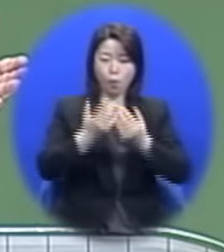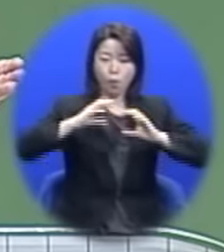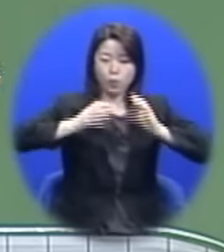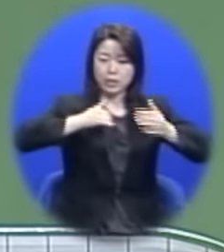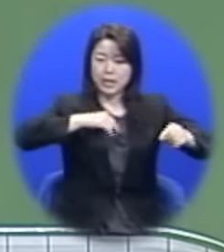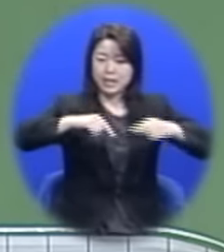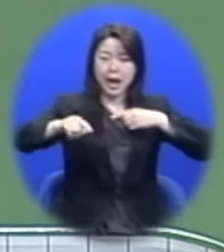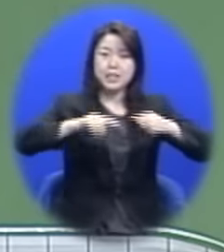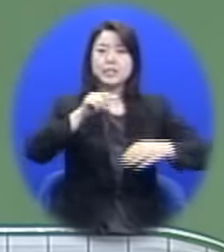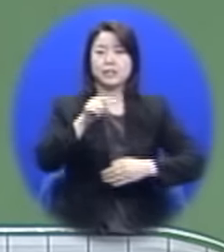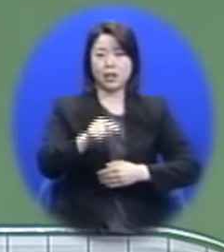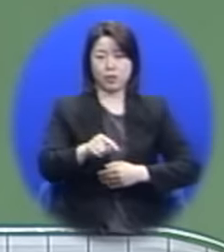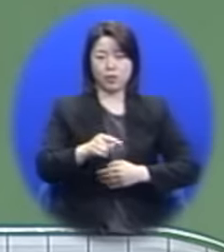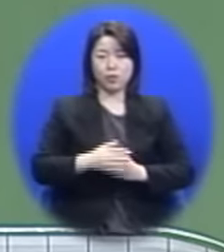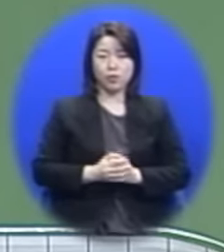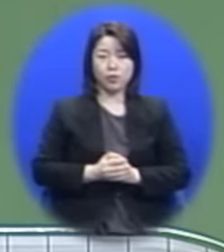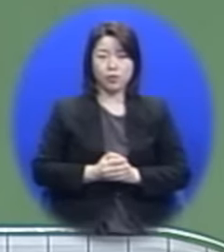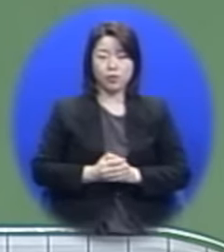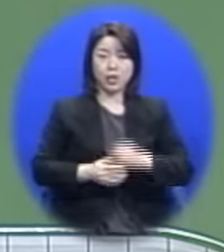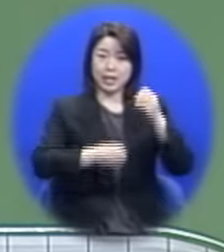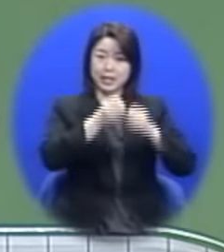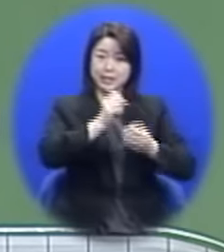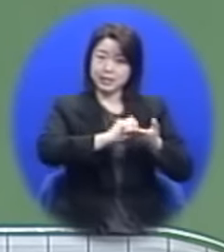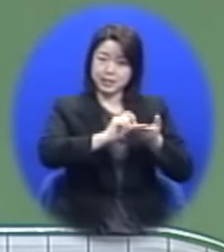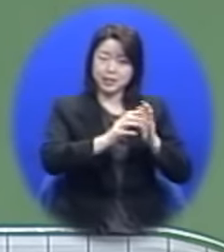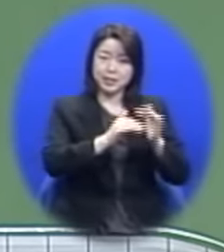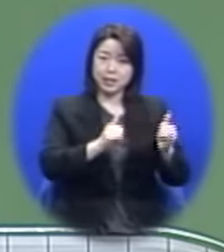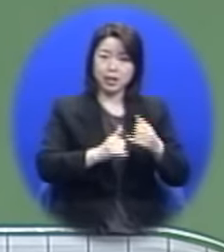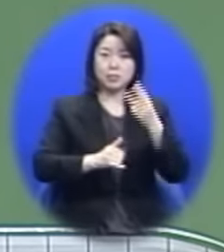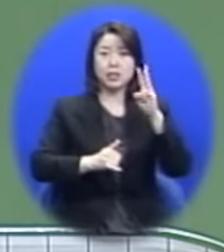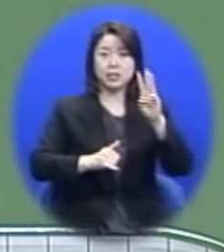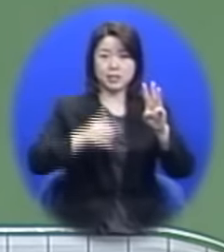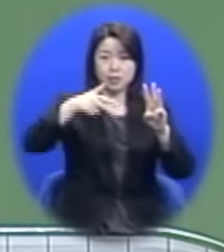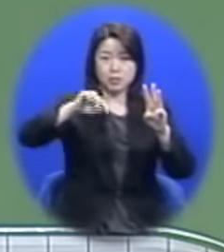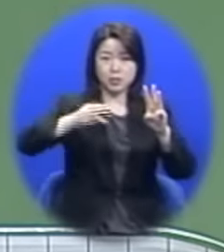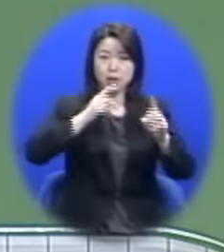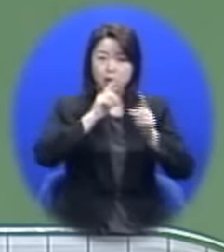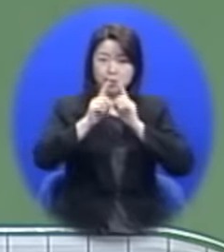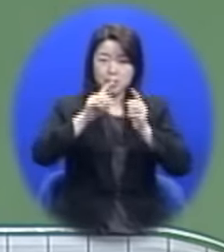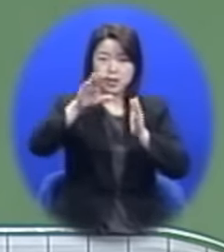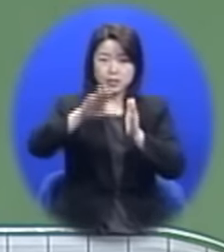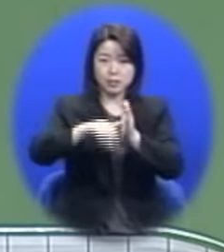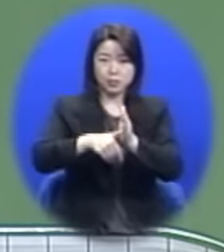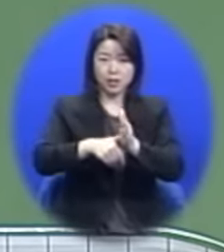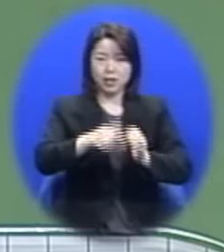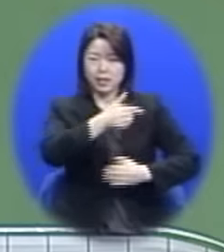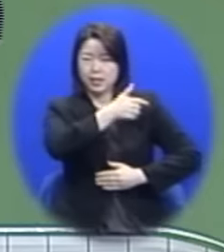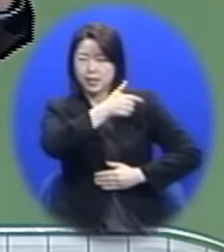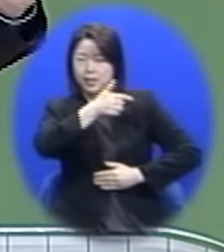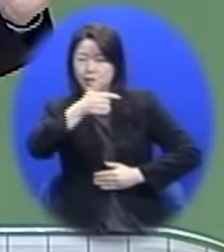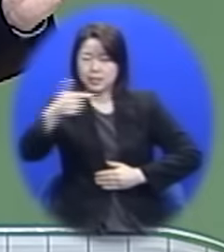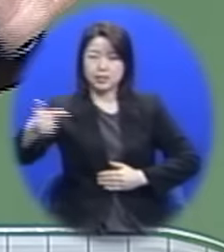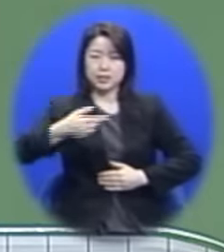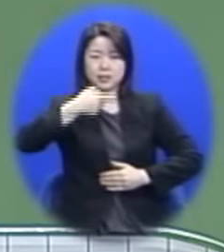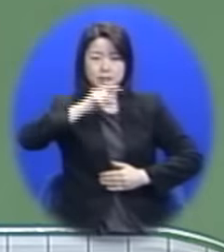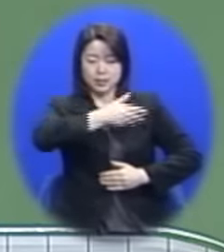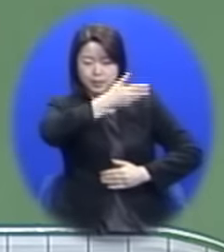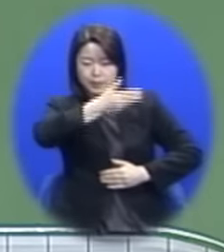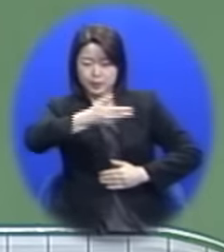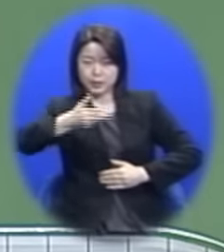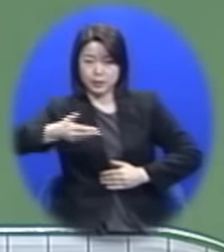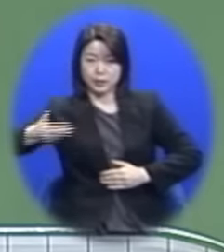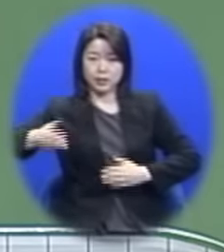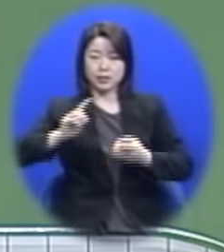것입니다. 시편 기자가 3절 말씀에서 큰 물, 강물에 대해서